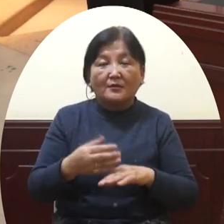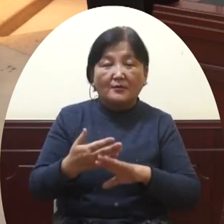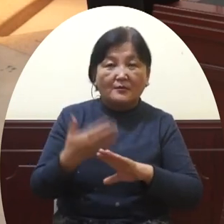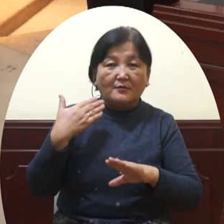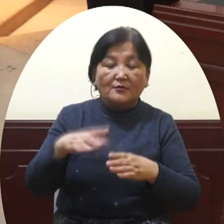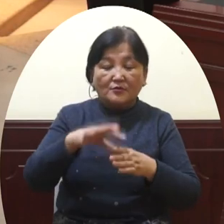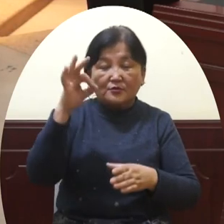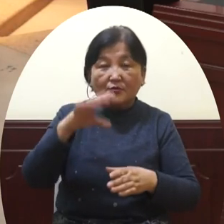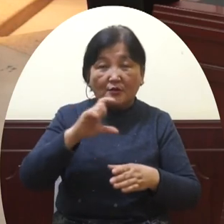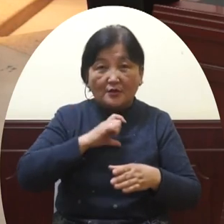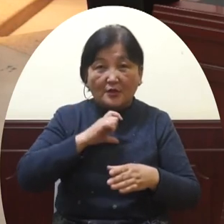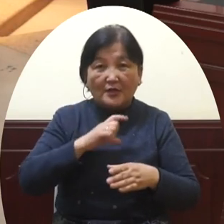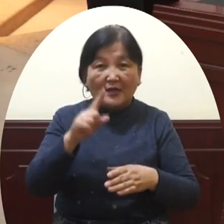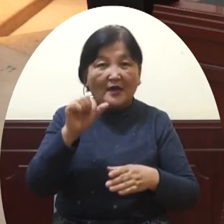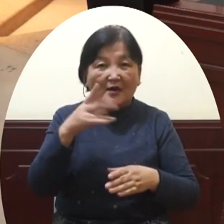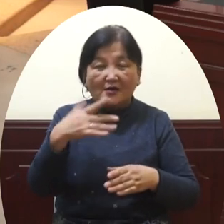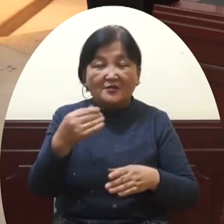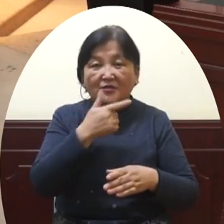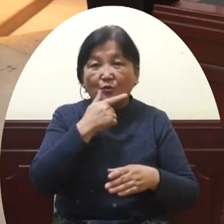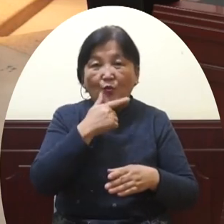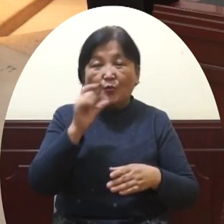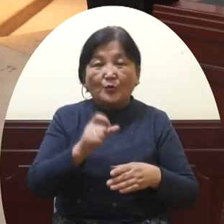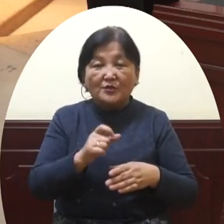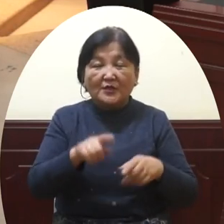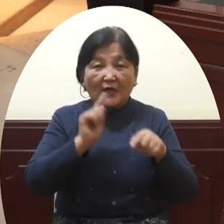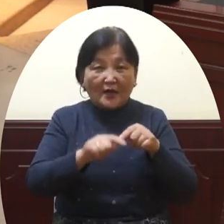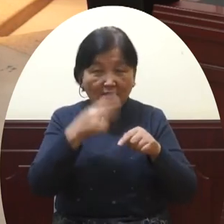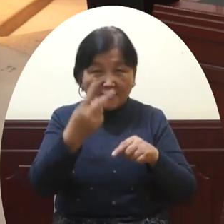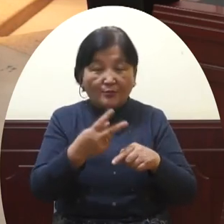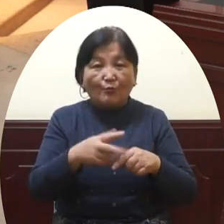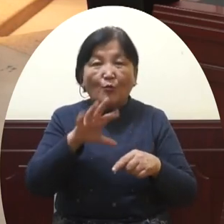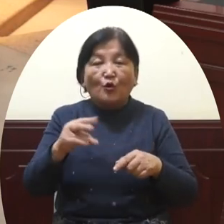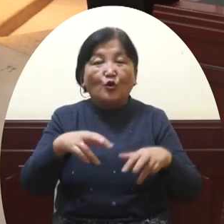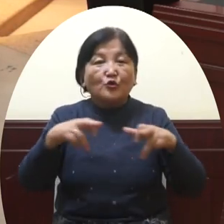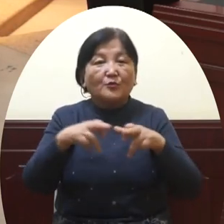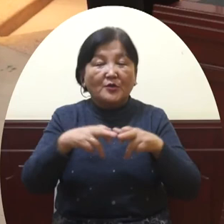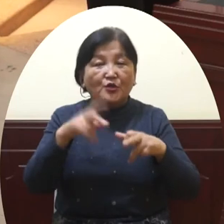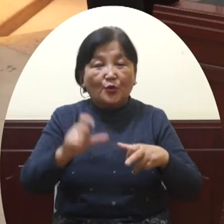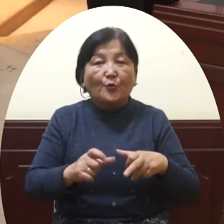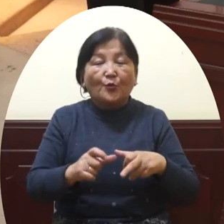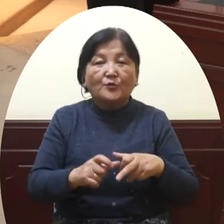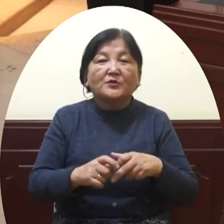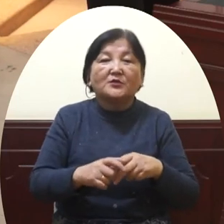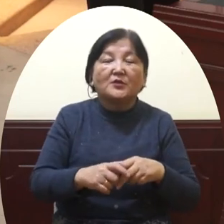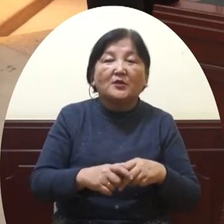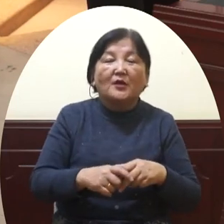хамаараад сонгуулиас бүрдүүлж чадахгүй байгаа хүмүүсийн нөхцөлөөдтэй хэнэл тавих за мөн одоо хөгжлийн бишэлтэй гэдэг юм уу ухааны бишэлтэй